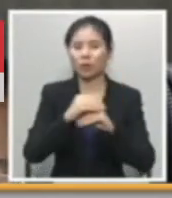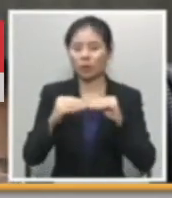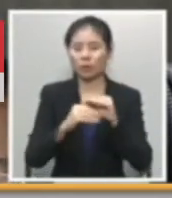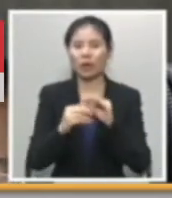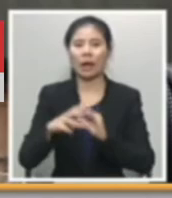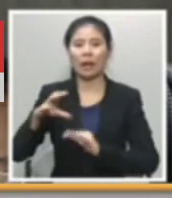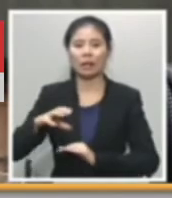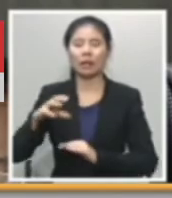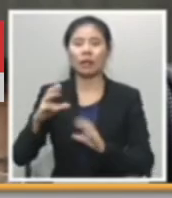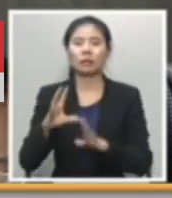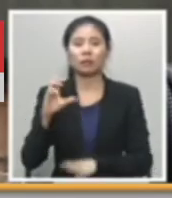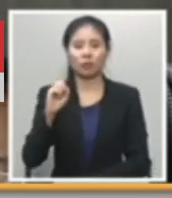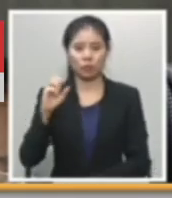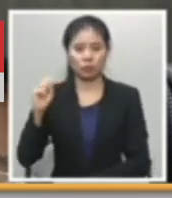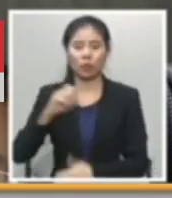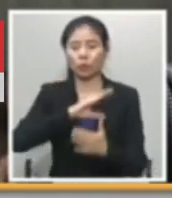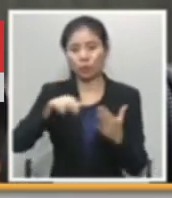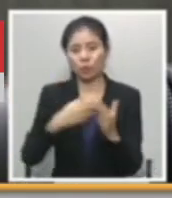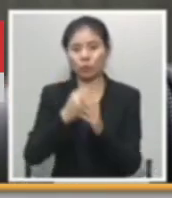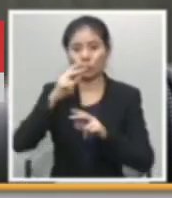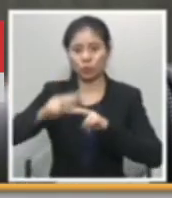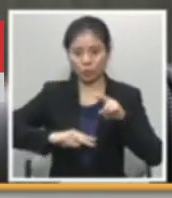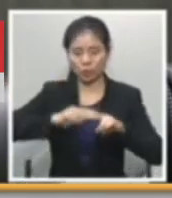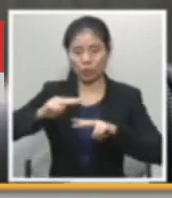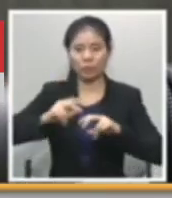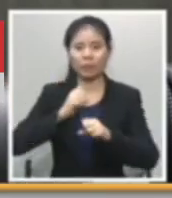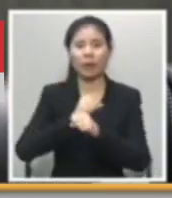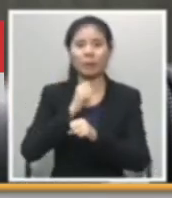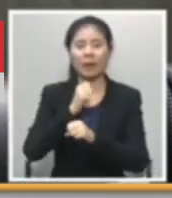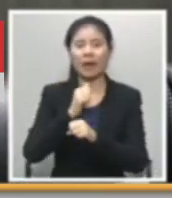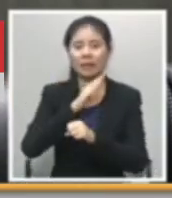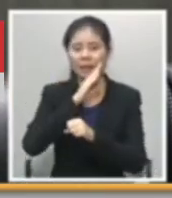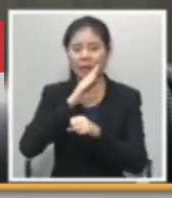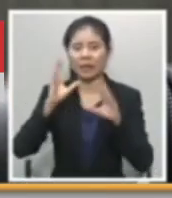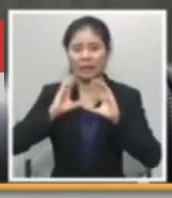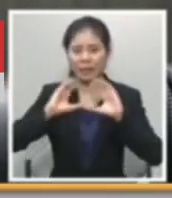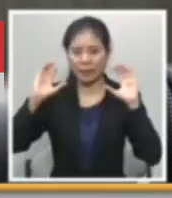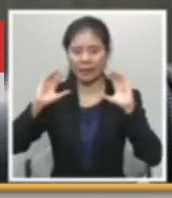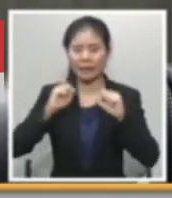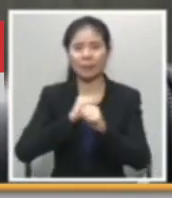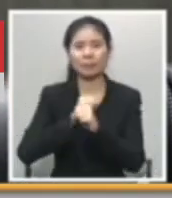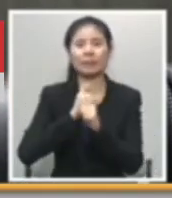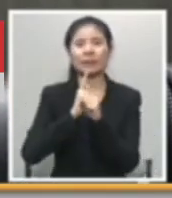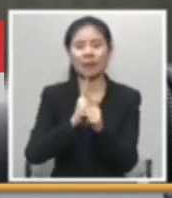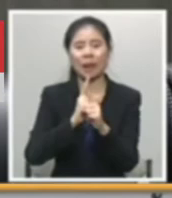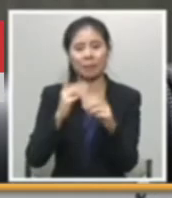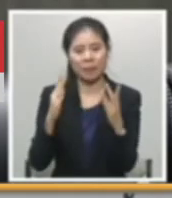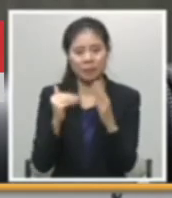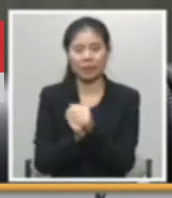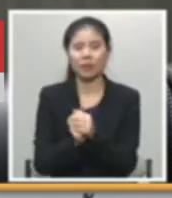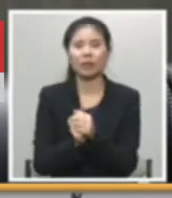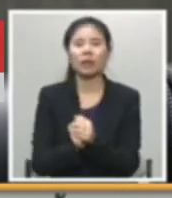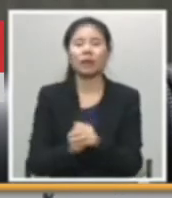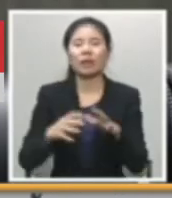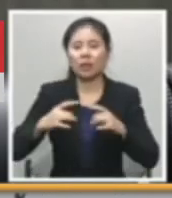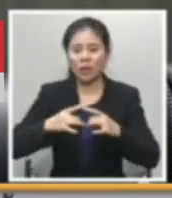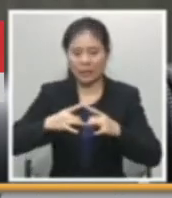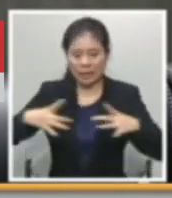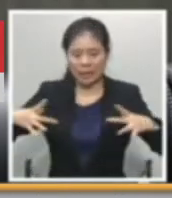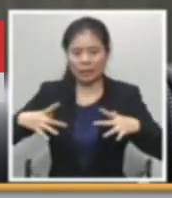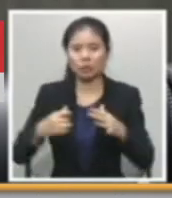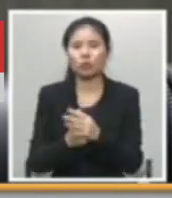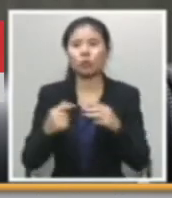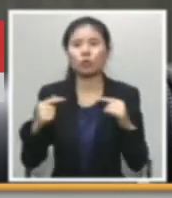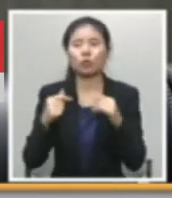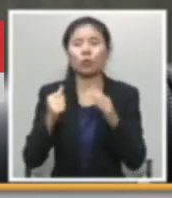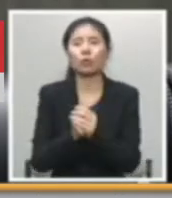อบเมื่อรัฐบาลไม่ได้ดำเนินการตามนี้จึงส่อว่าขัดรัฐธรรมนูญ